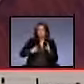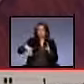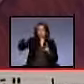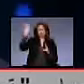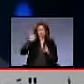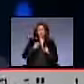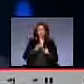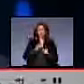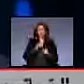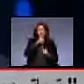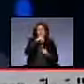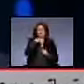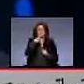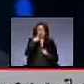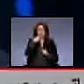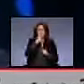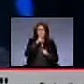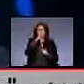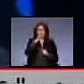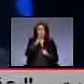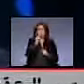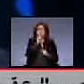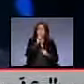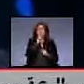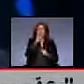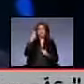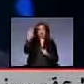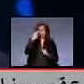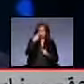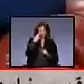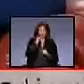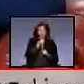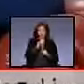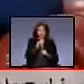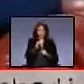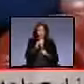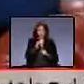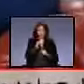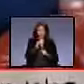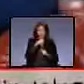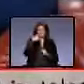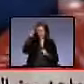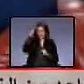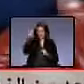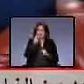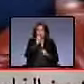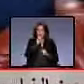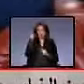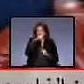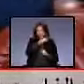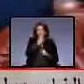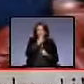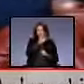وعايز اقول لها من خلال برنامجك ونفسي هي تتفرج يعني على هذا الكلام. اولا تحياتي ليها، انا ببعت لها تحيه كبيره جدا